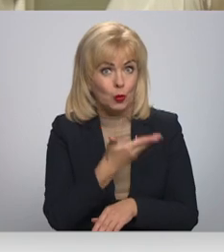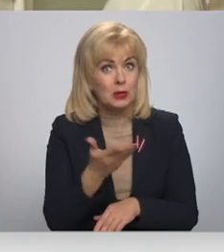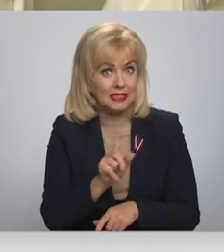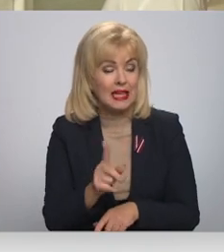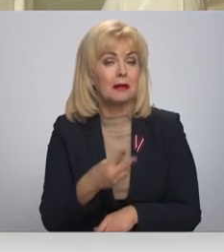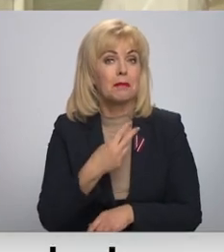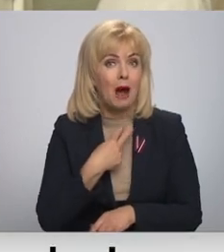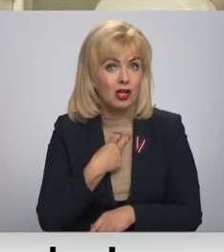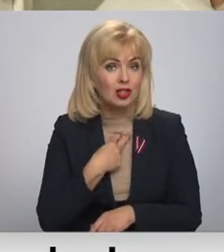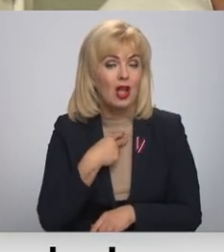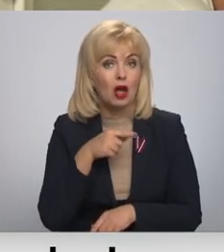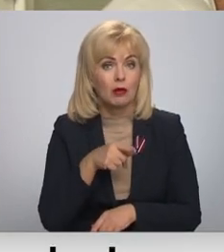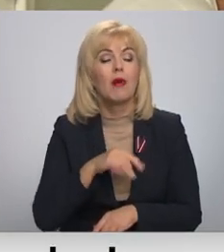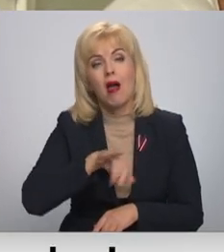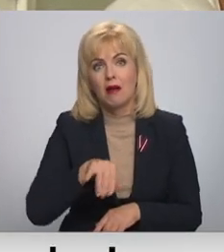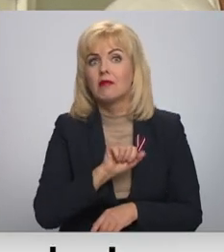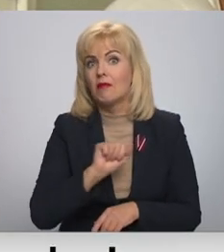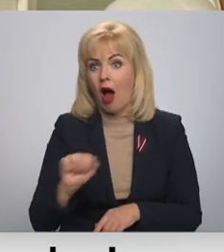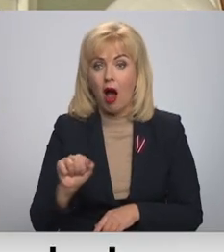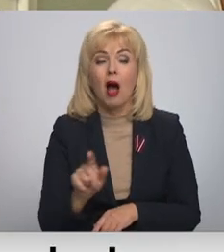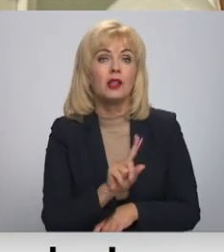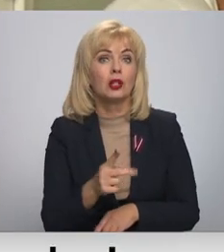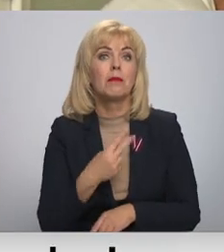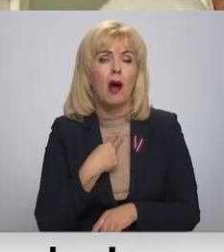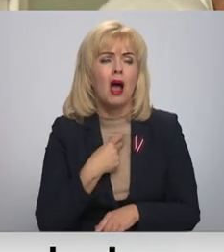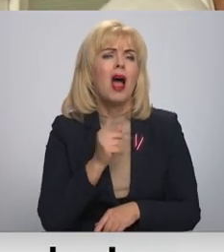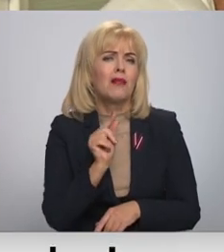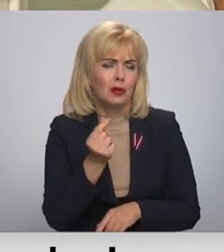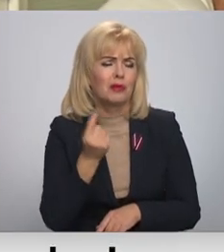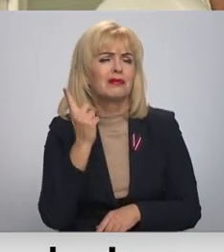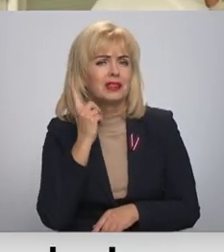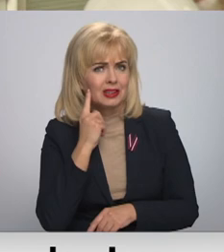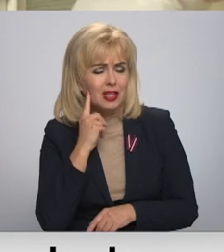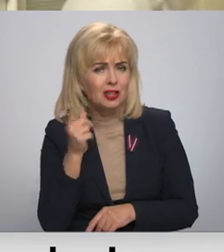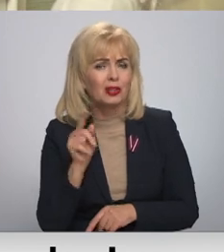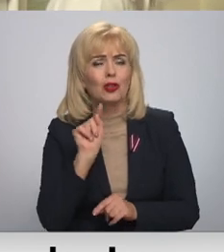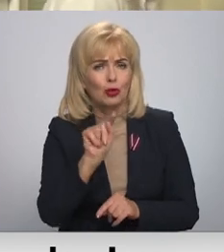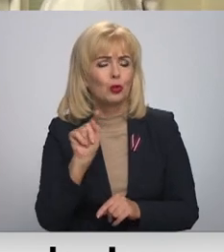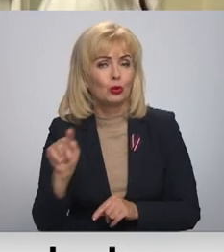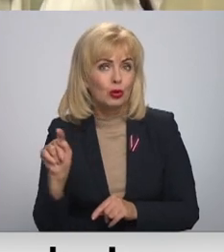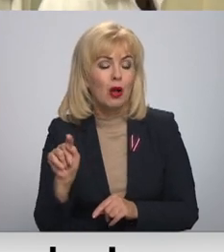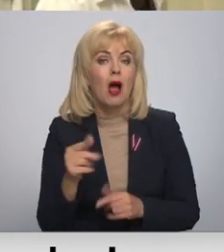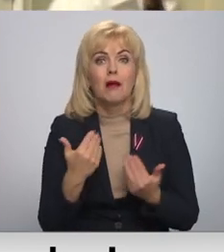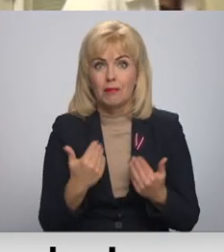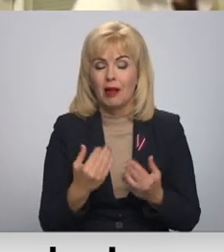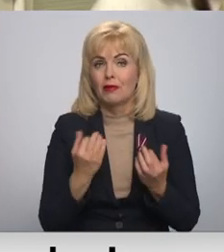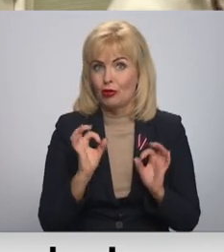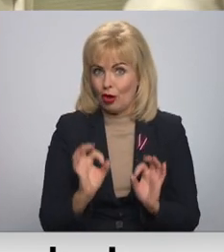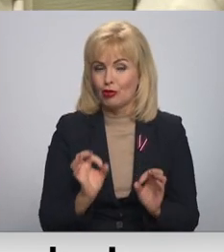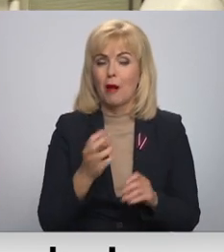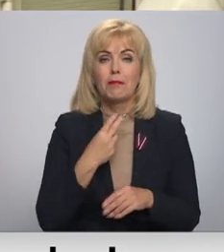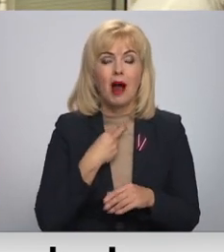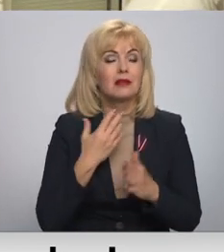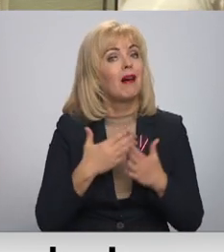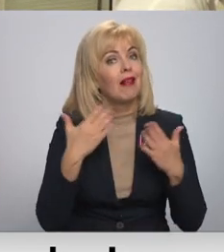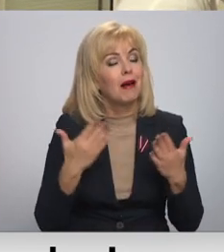pārsteigums, ka šāda akcija? Jā, tas ir pārsteigums. Es dzirdēju, kā ir, tur dzirdēju, bet tas ir pārsteigums, jā.